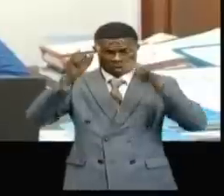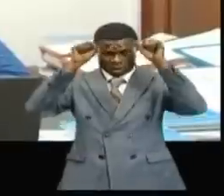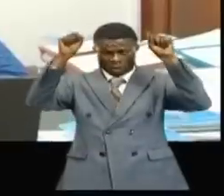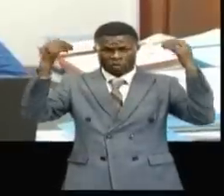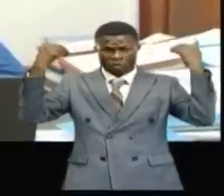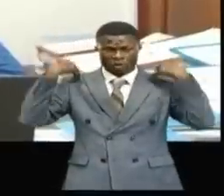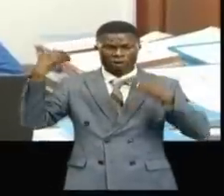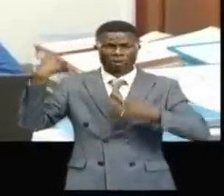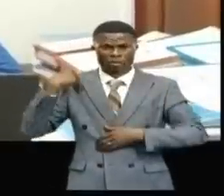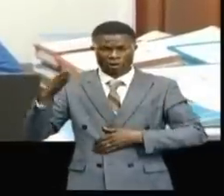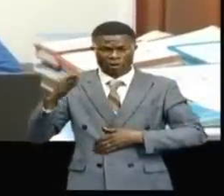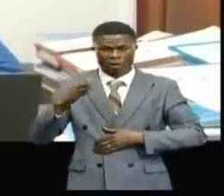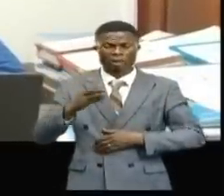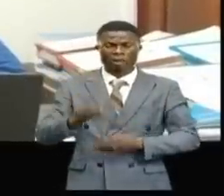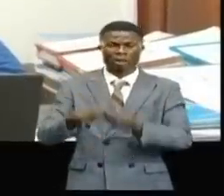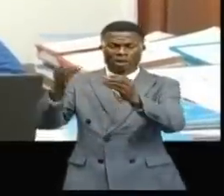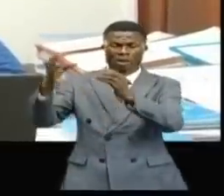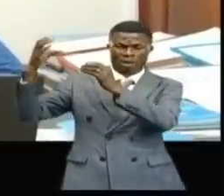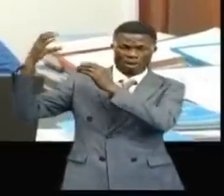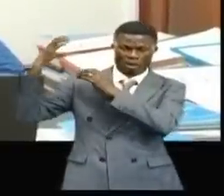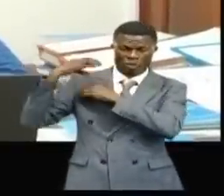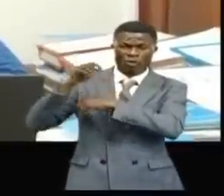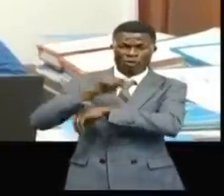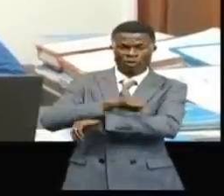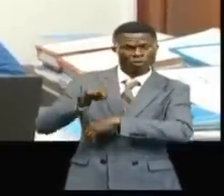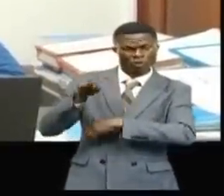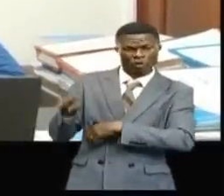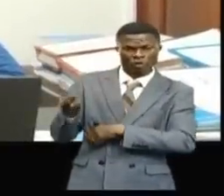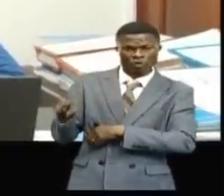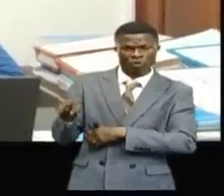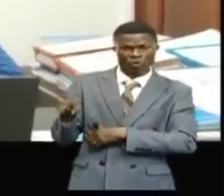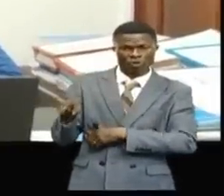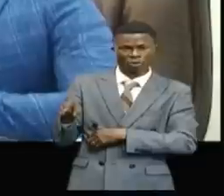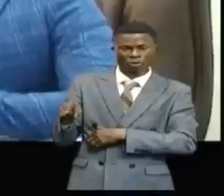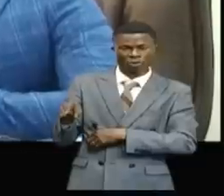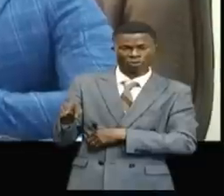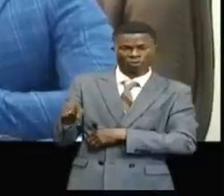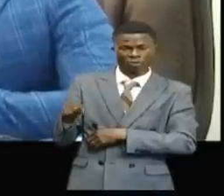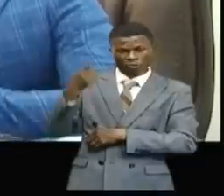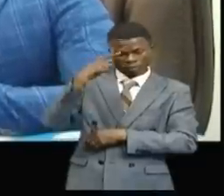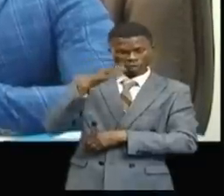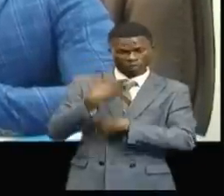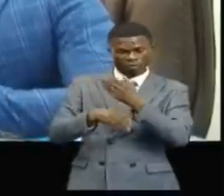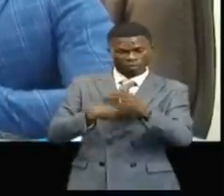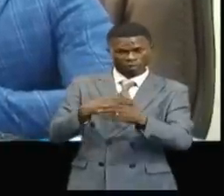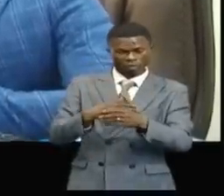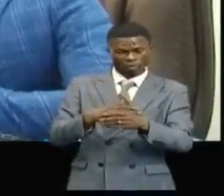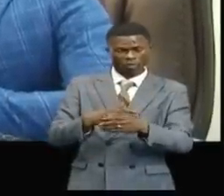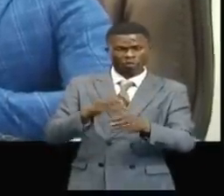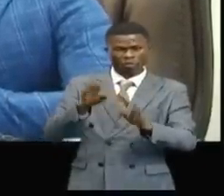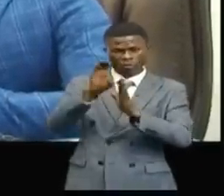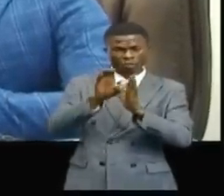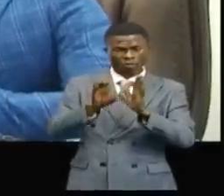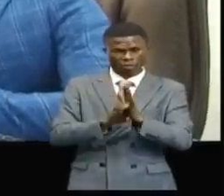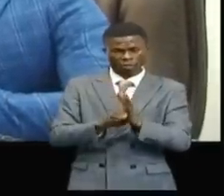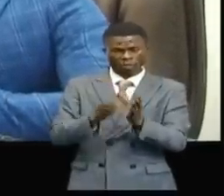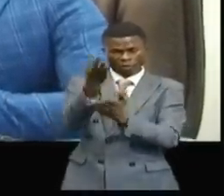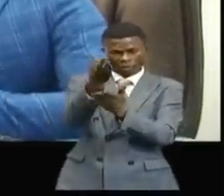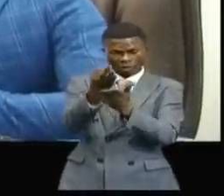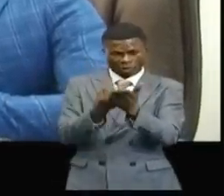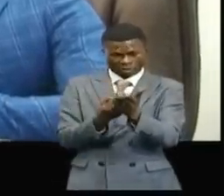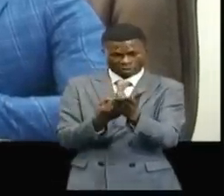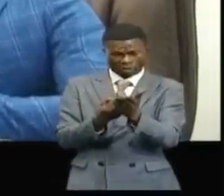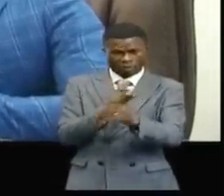de l'État, avait chargé son ministère à finaliser la constitution du fichier des